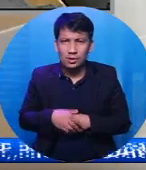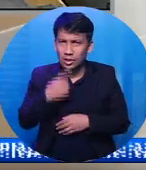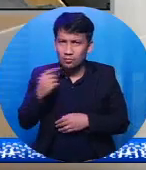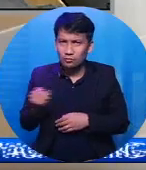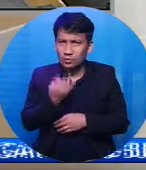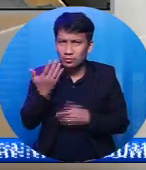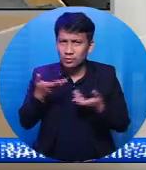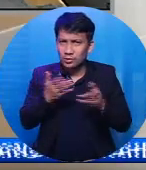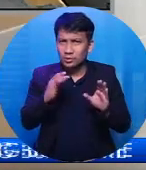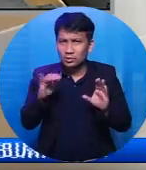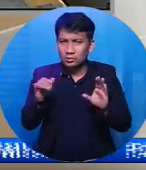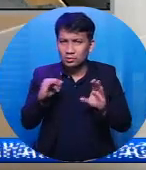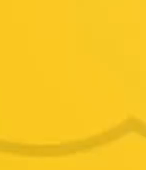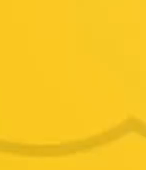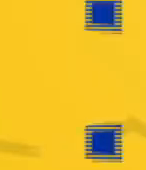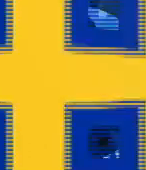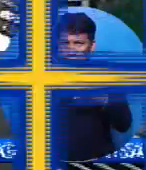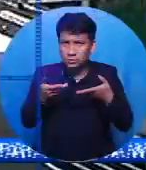ilang tsuper dyan?